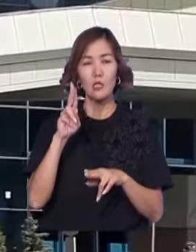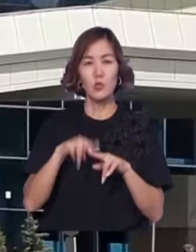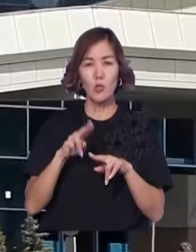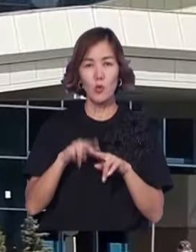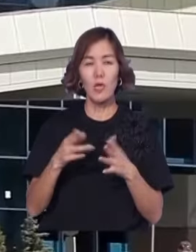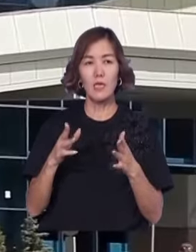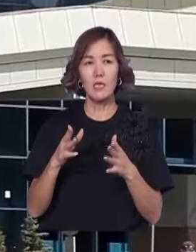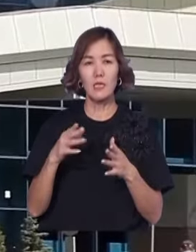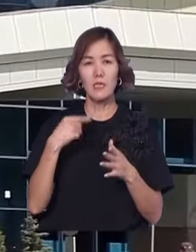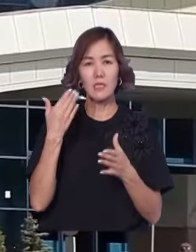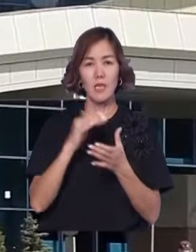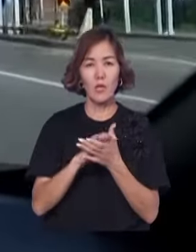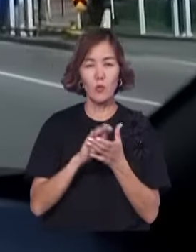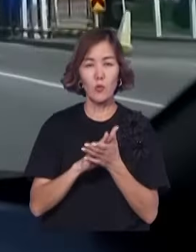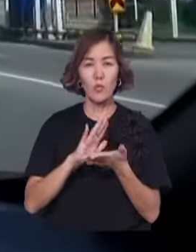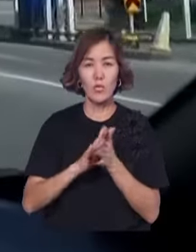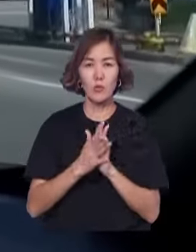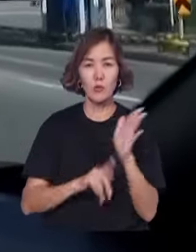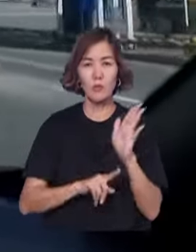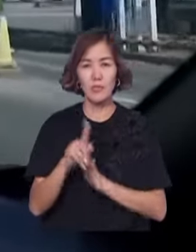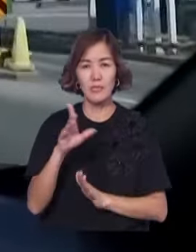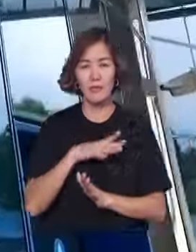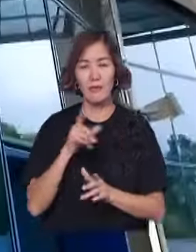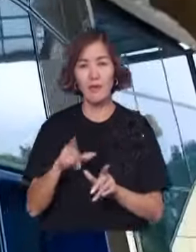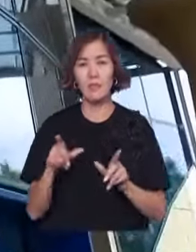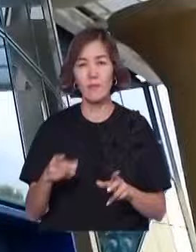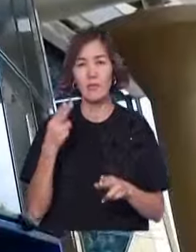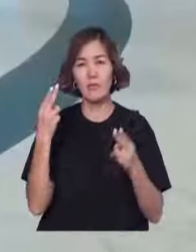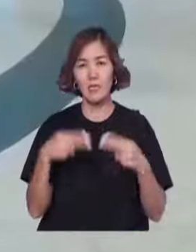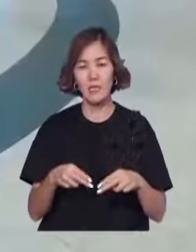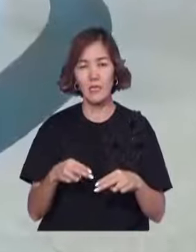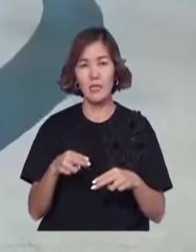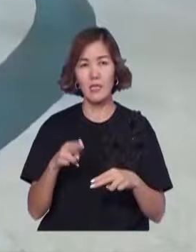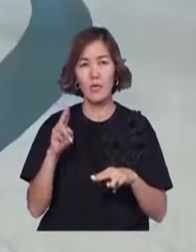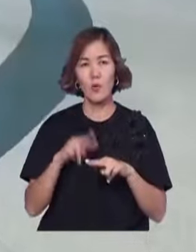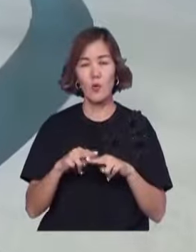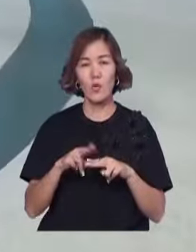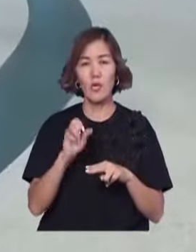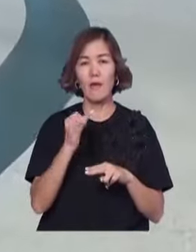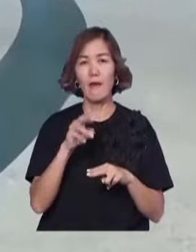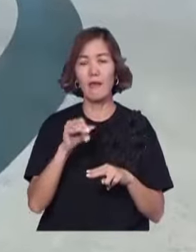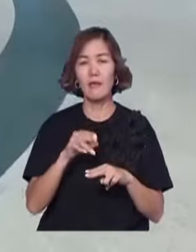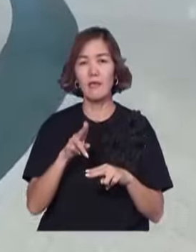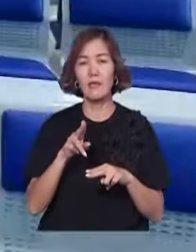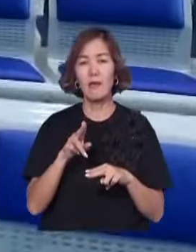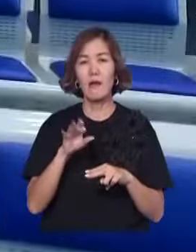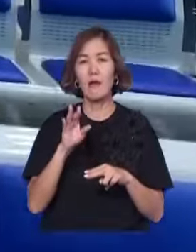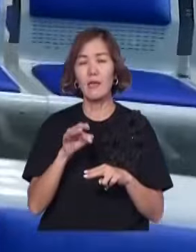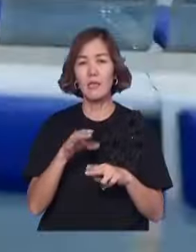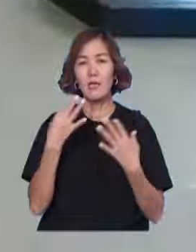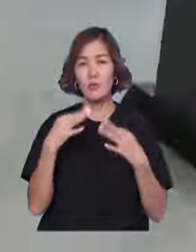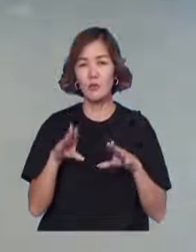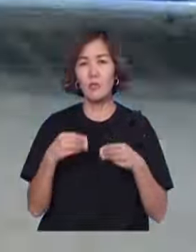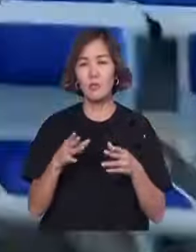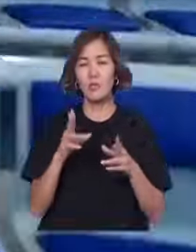өзара тану бойынша келіссөздер бастаған. Қазір азаматтарды кеденнен куәлікте ID-карт арқылы өткізу мәселесі қарастырылып